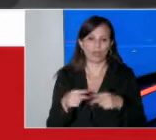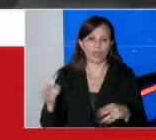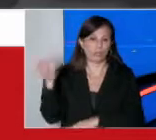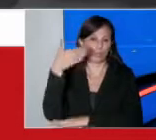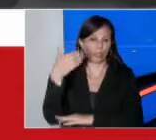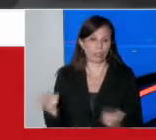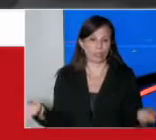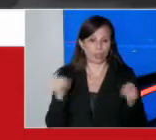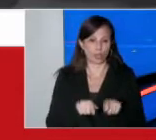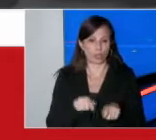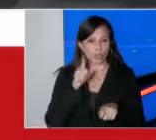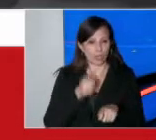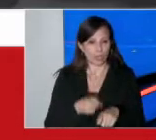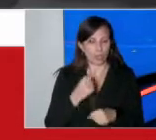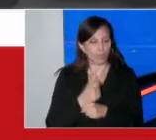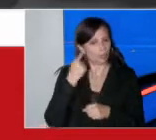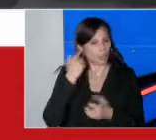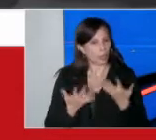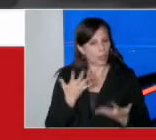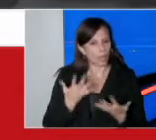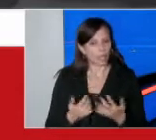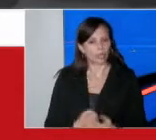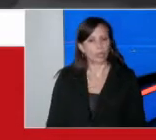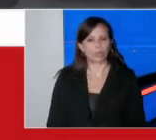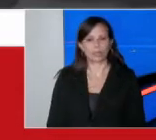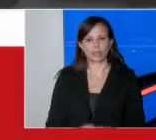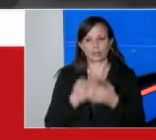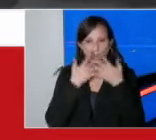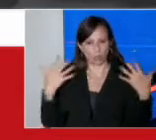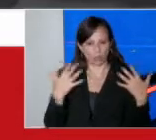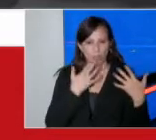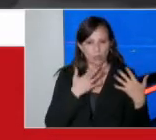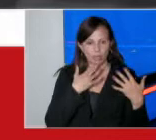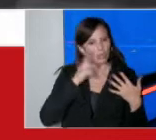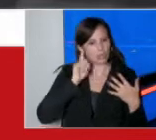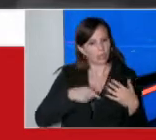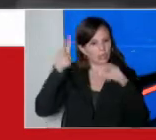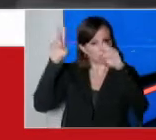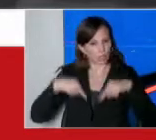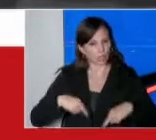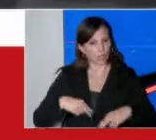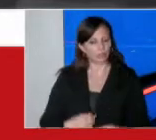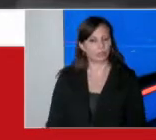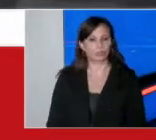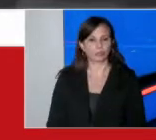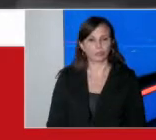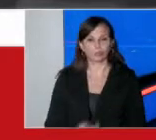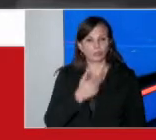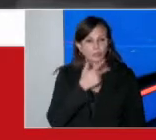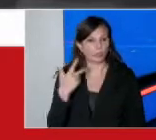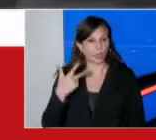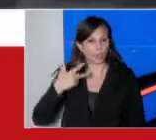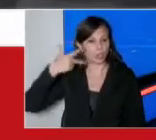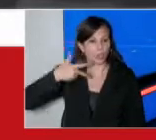מדינה, צריך לפעול בשיקול דעת, בוודאי לישראלים, צריך לתת לחזור הביתה, אז מטילים עליהם 3 ימים